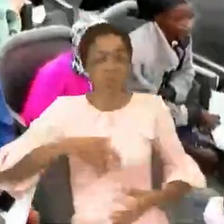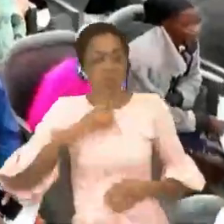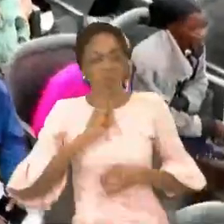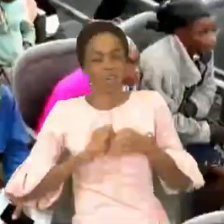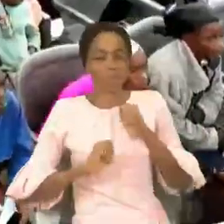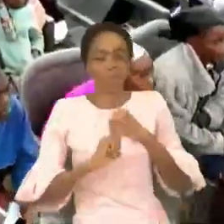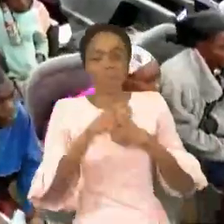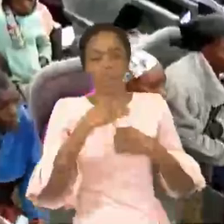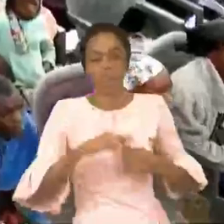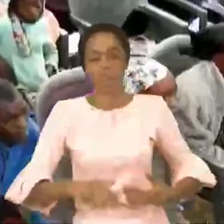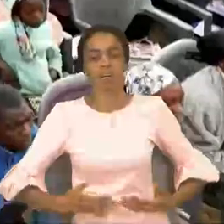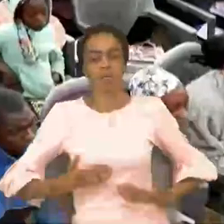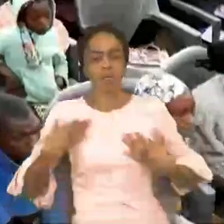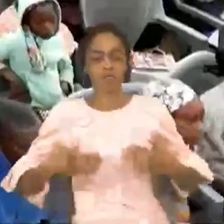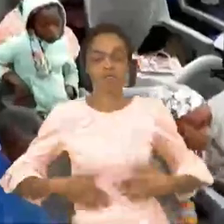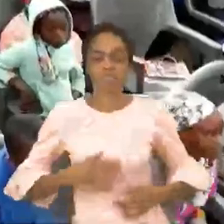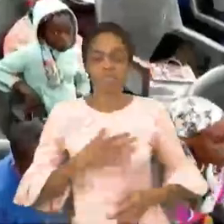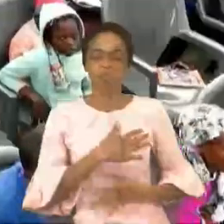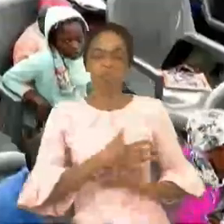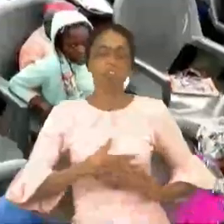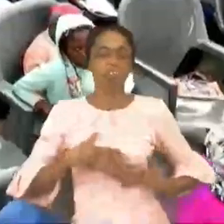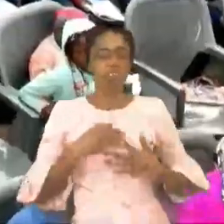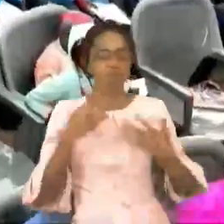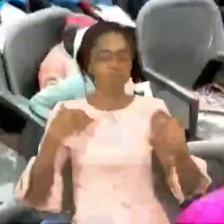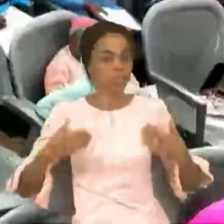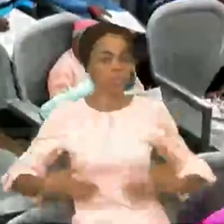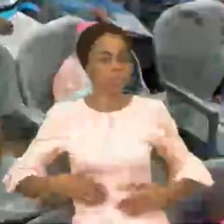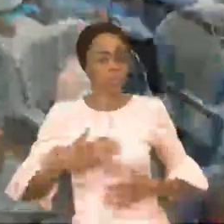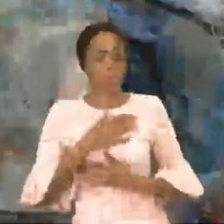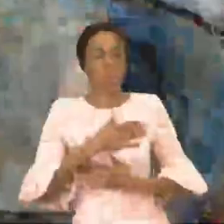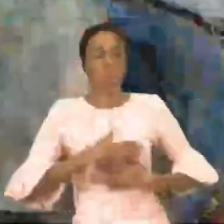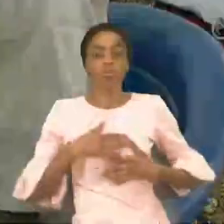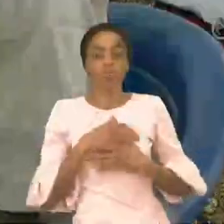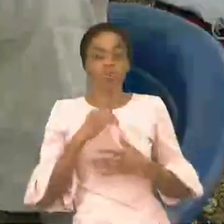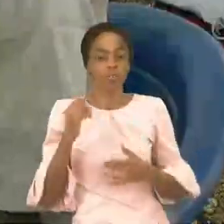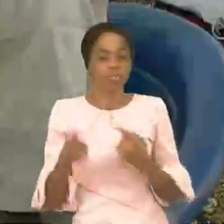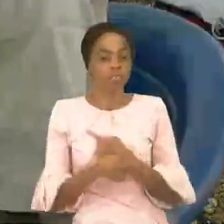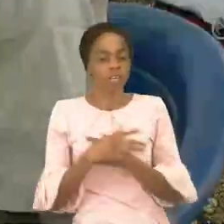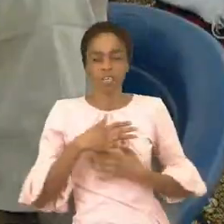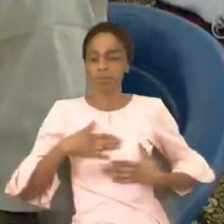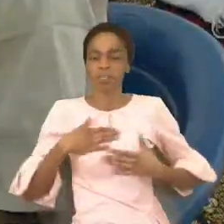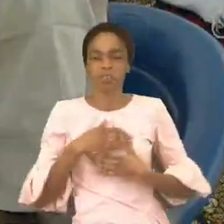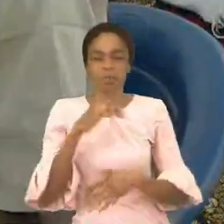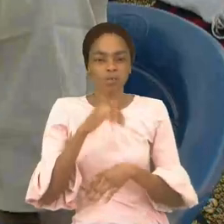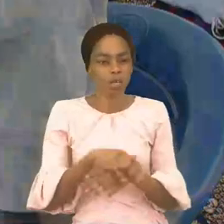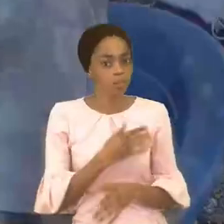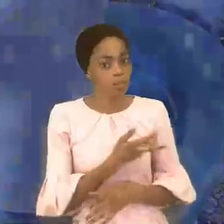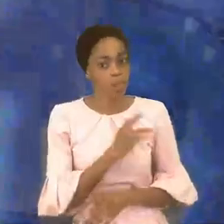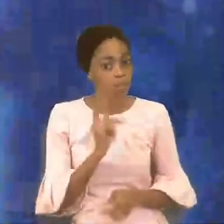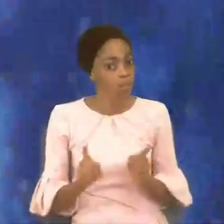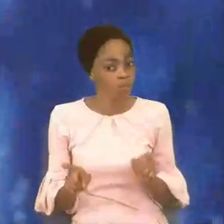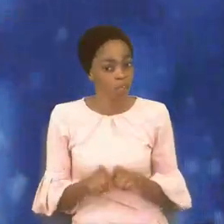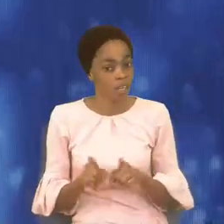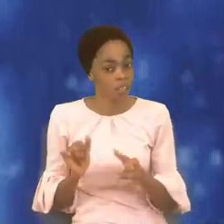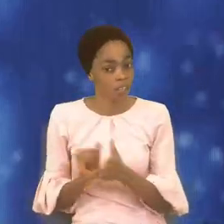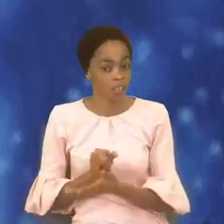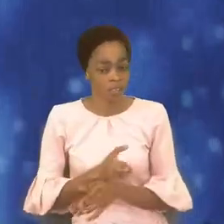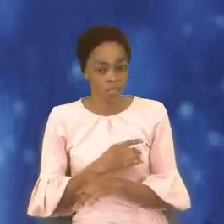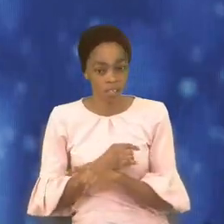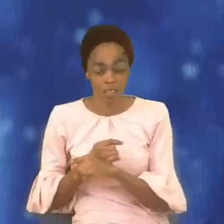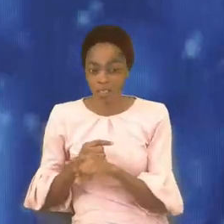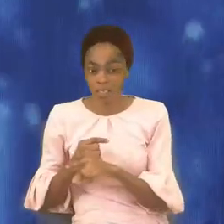les plaisirs du corps, les plaisirs du jour et les plaisirs de la nuit. Et il y a des gens comme ça. Ils